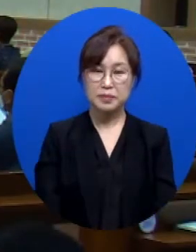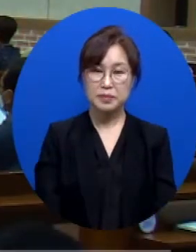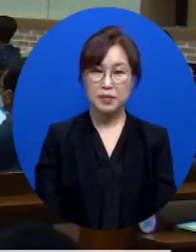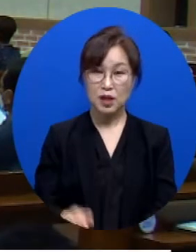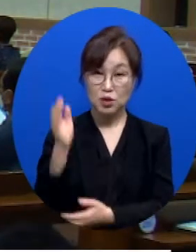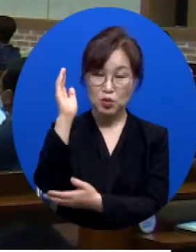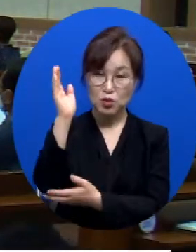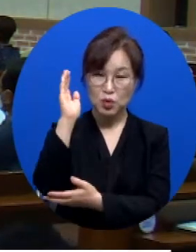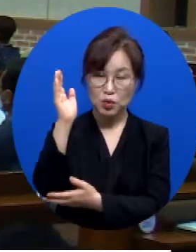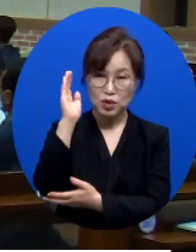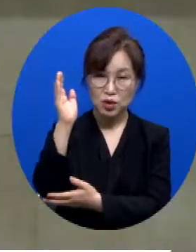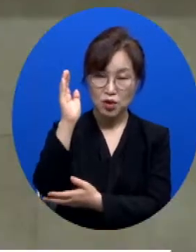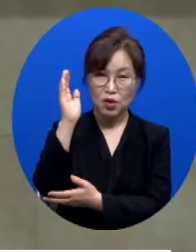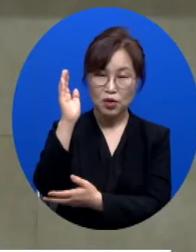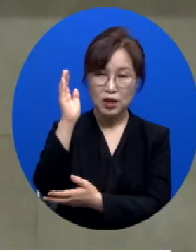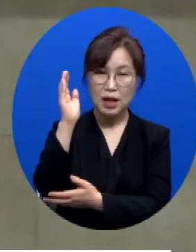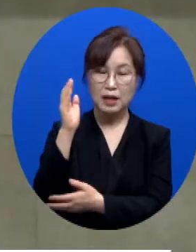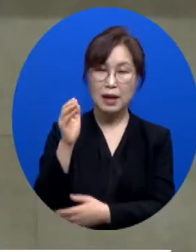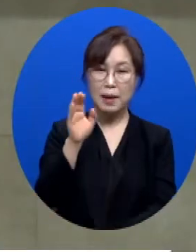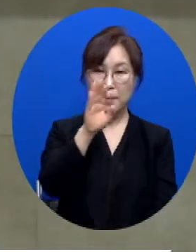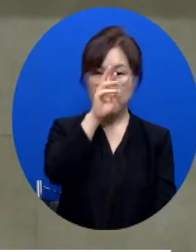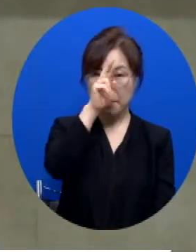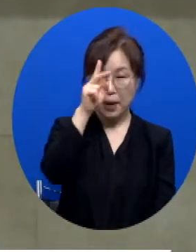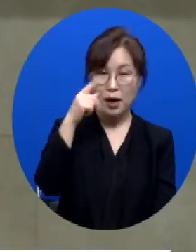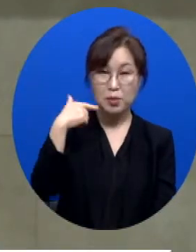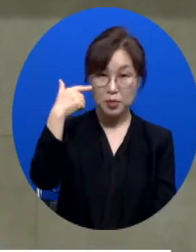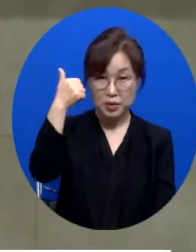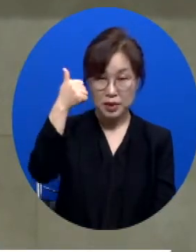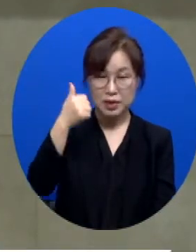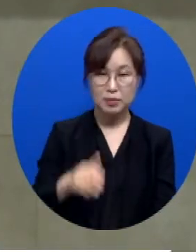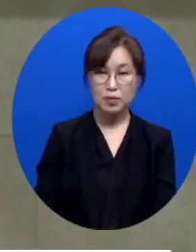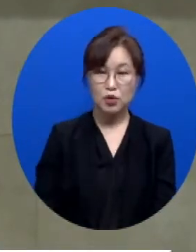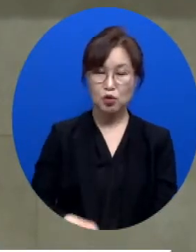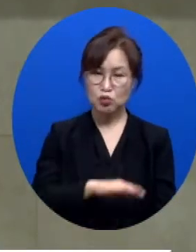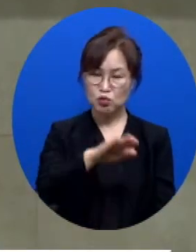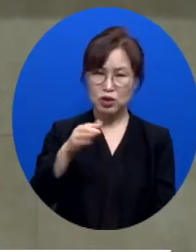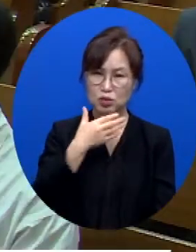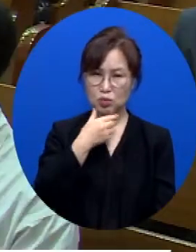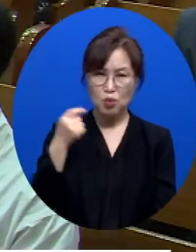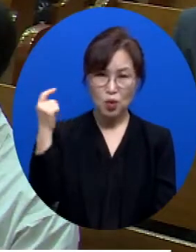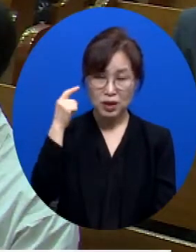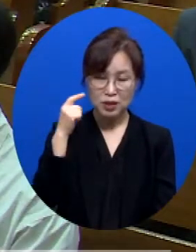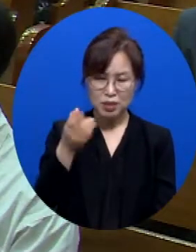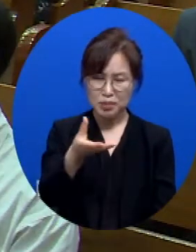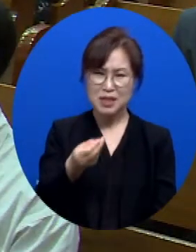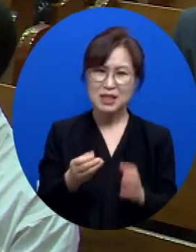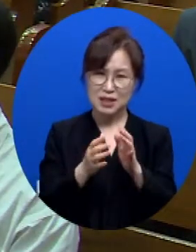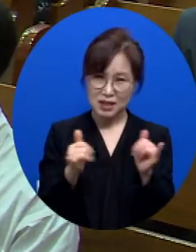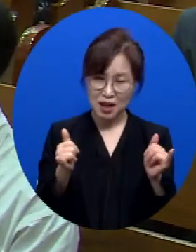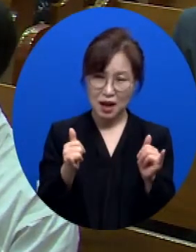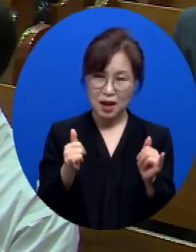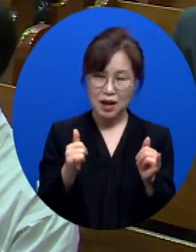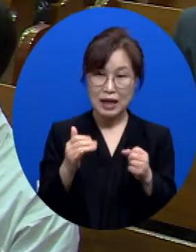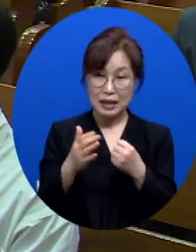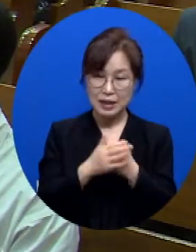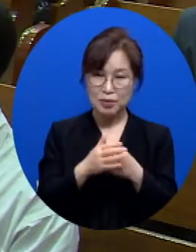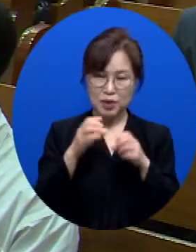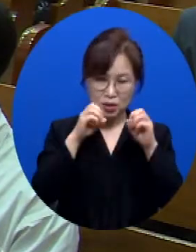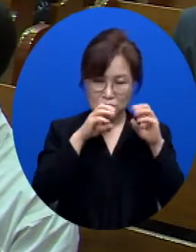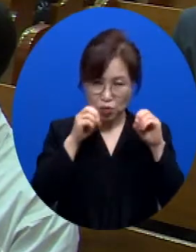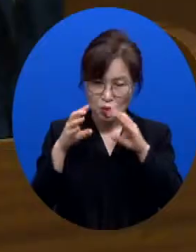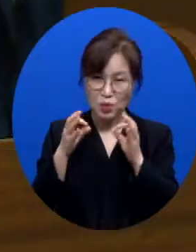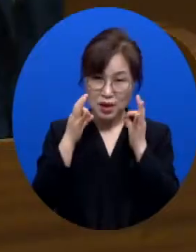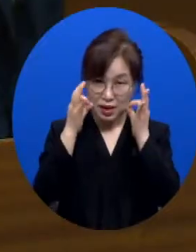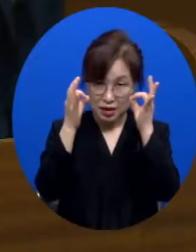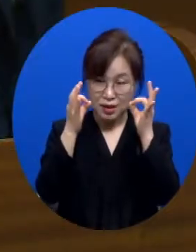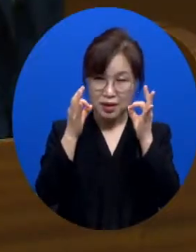설교를 전한 광주 두암중앙교회 박성수 목사는 우리는 복음의 빚진 자로서 복음 전파에 힘써야 한다며